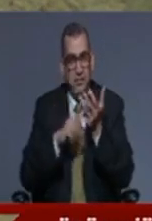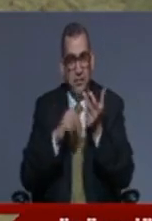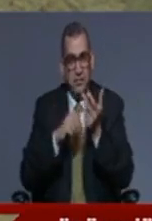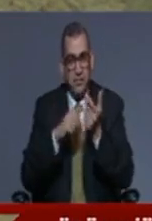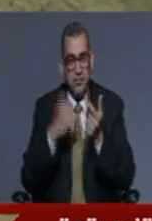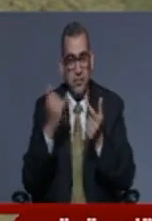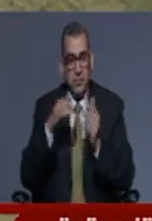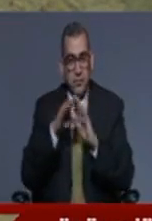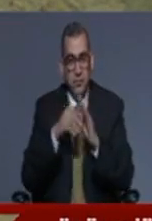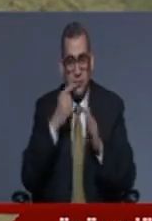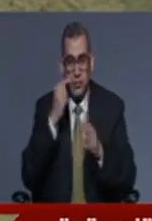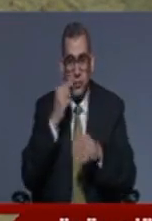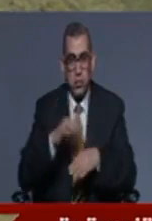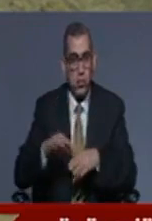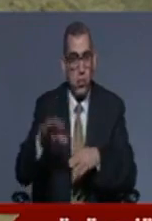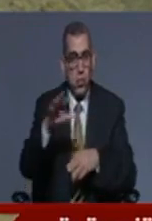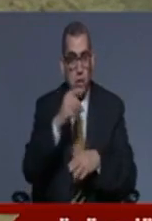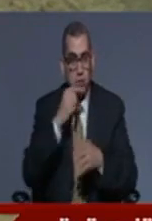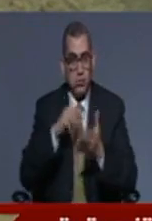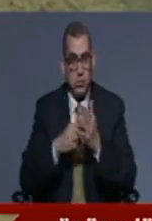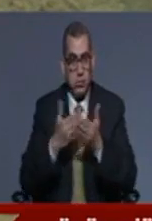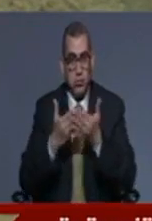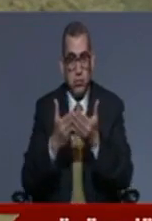أن السودان